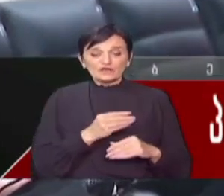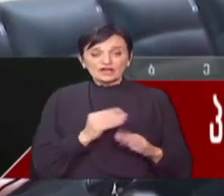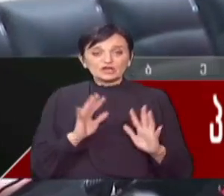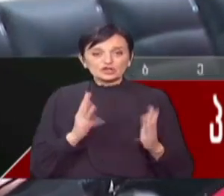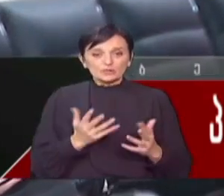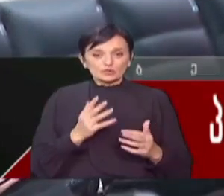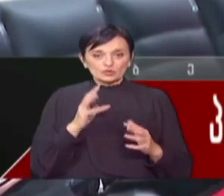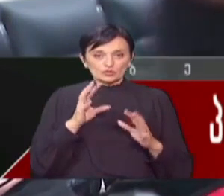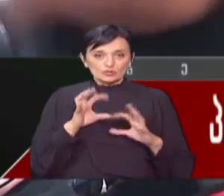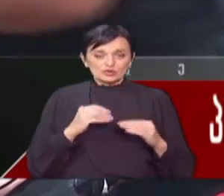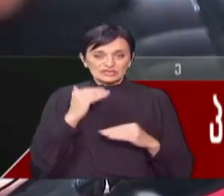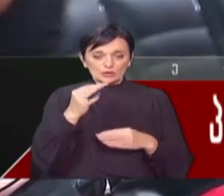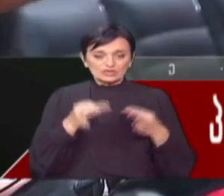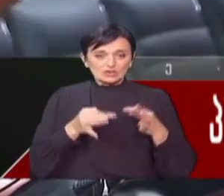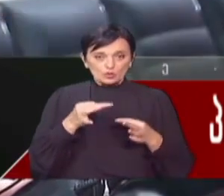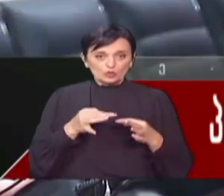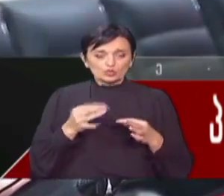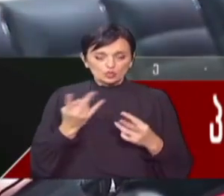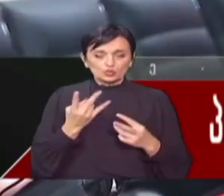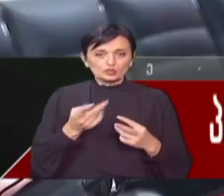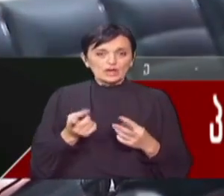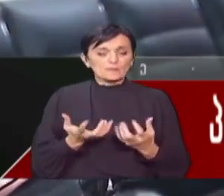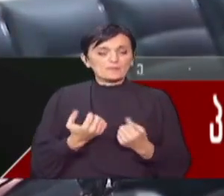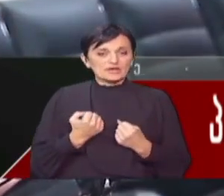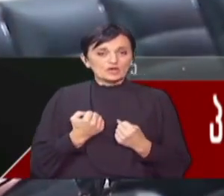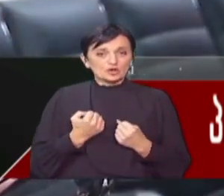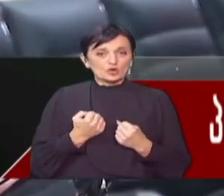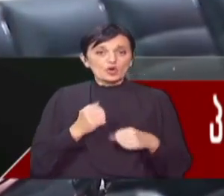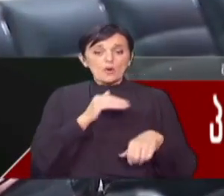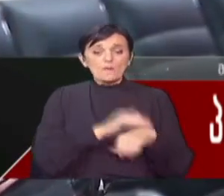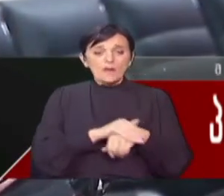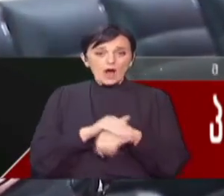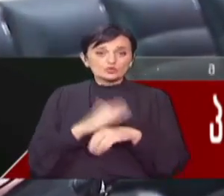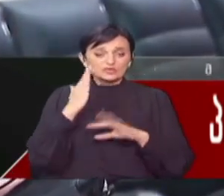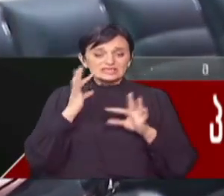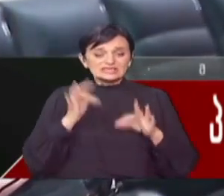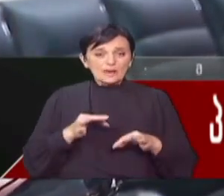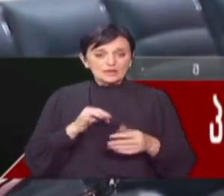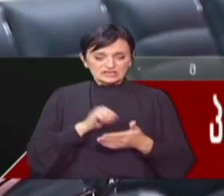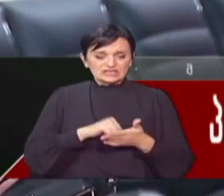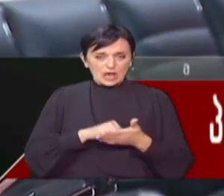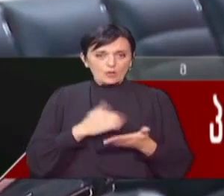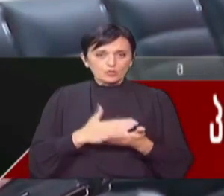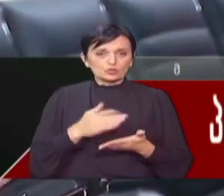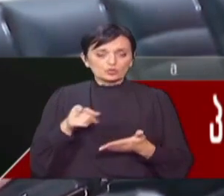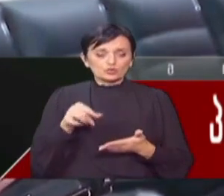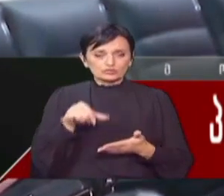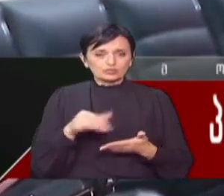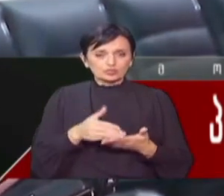ყველა შემთხვევაში საკონსტიტუციო სასამართლომ წესით უნდა მიიღოს და ამისი ყველა ფაქტობრივი და სამართლებრივი საფუძველია უნდა